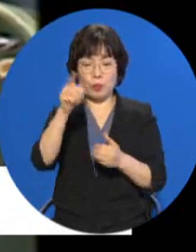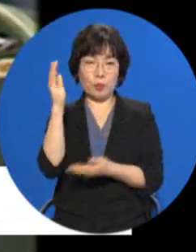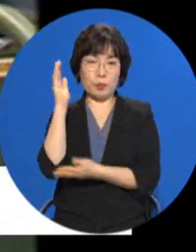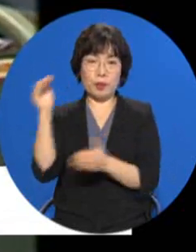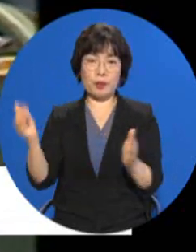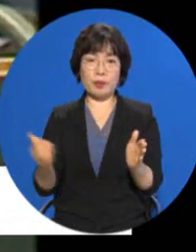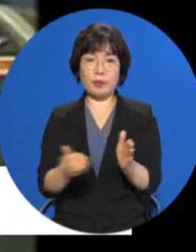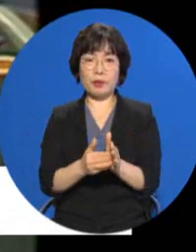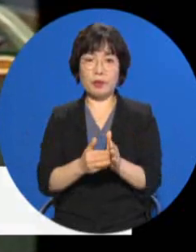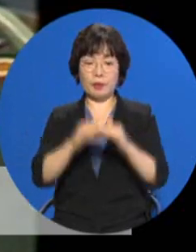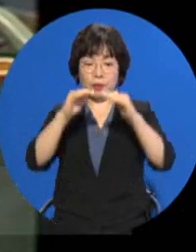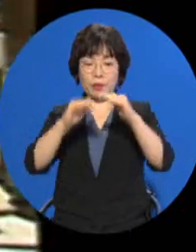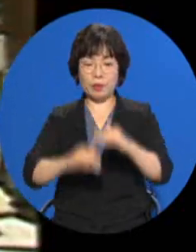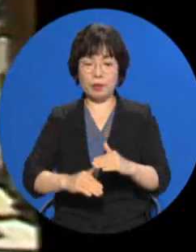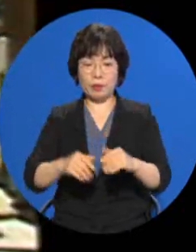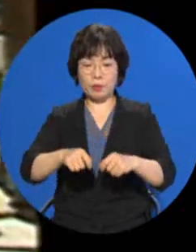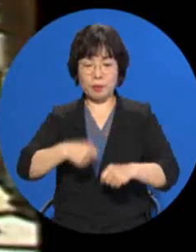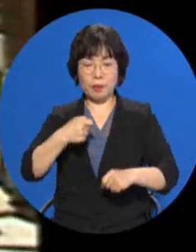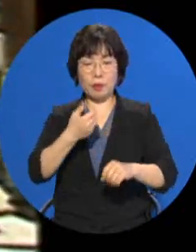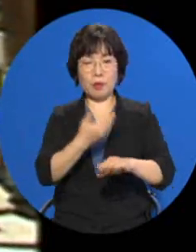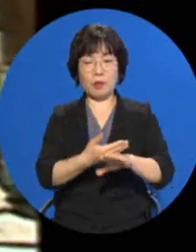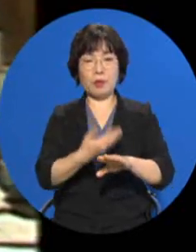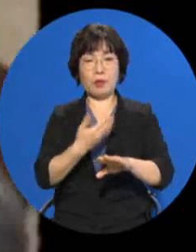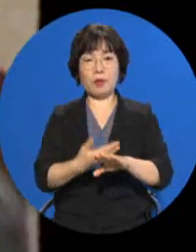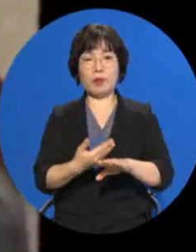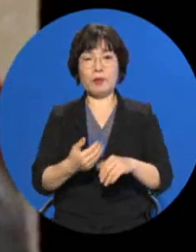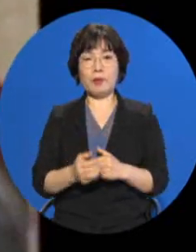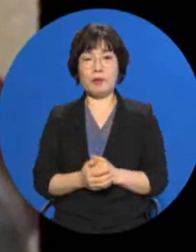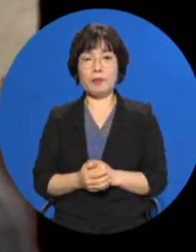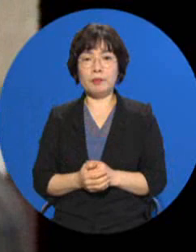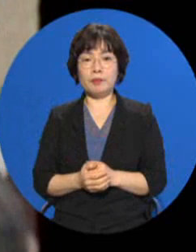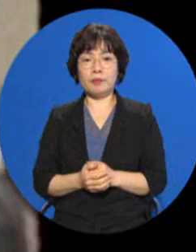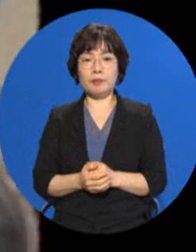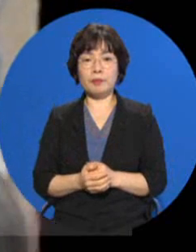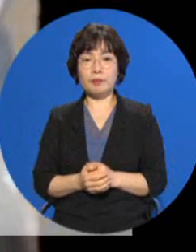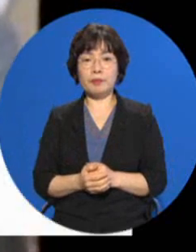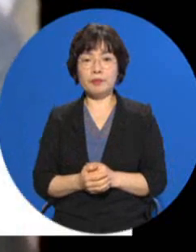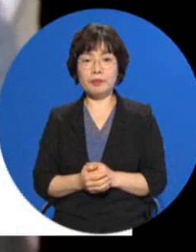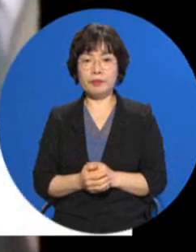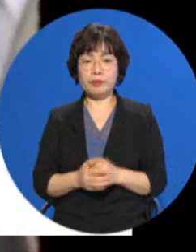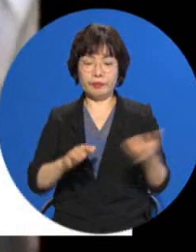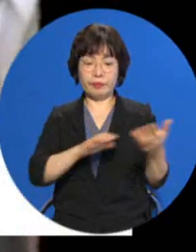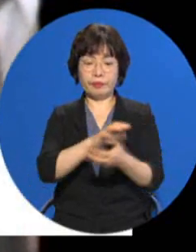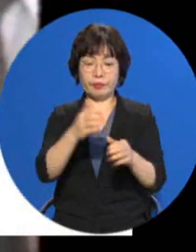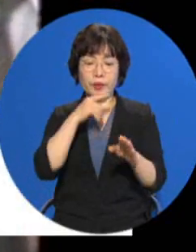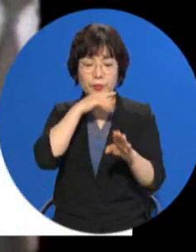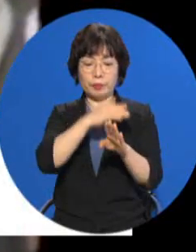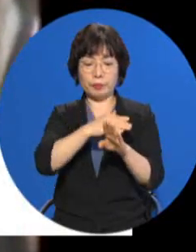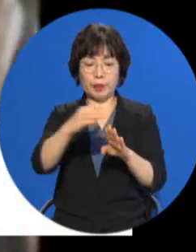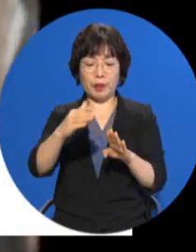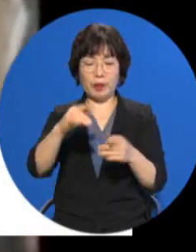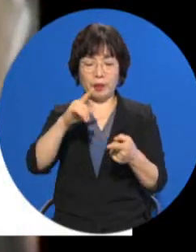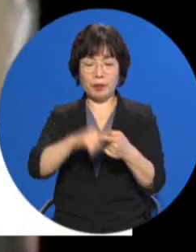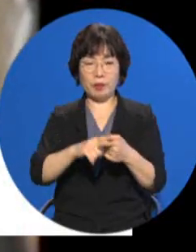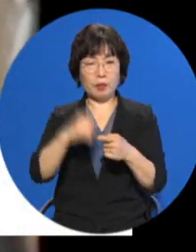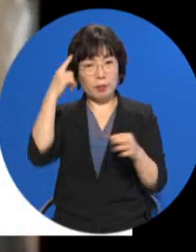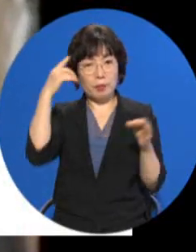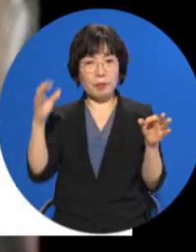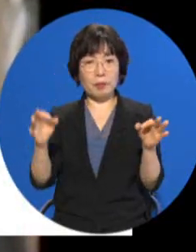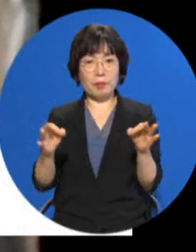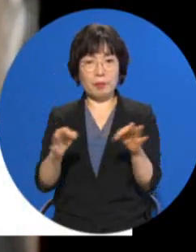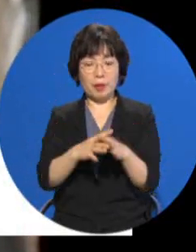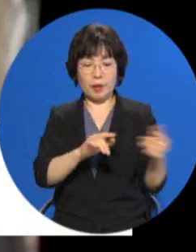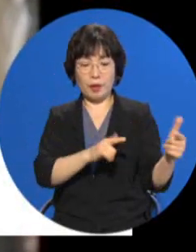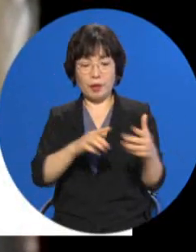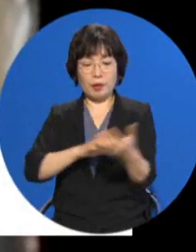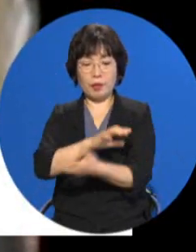했습니다. 내용은 진상과 거리가 멀었습니다. 불순분자들에 의해서 조작된 기상천외한